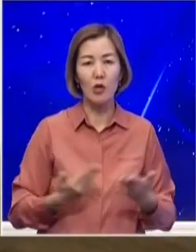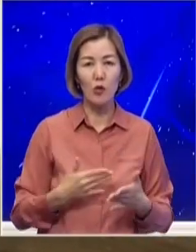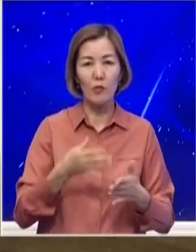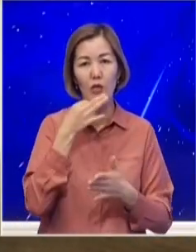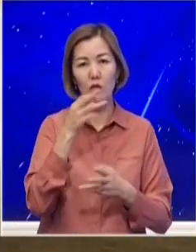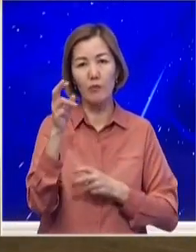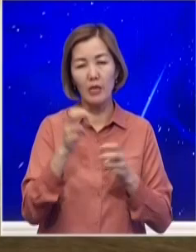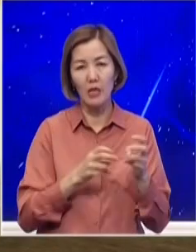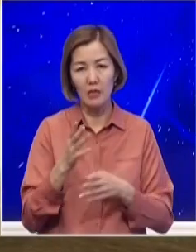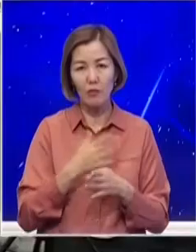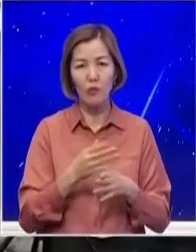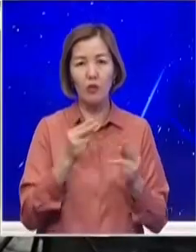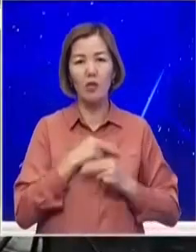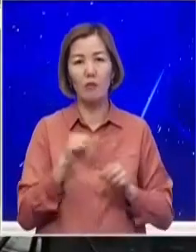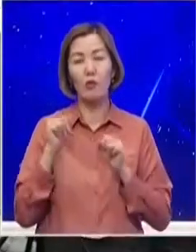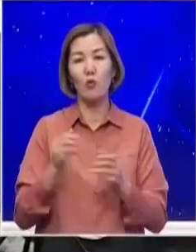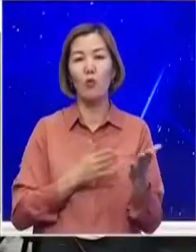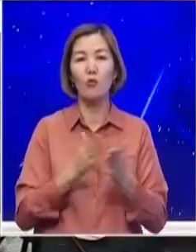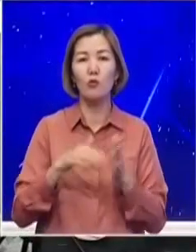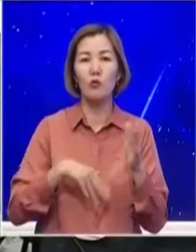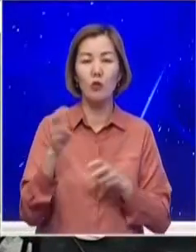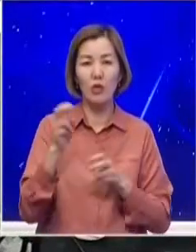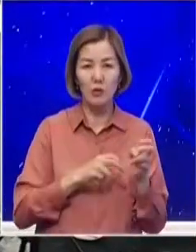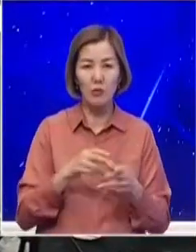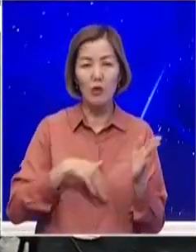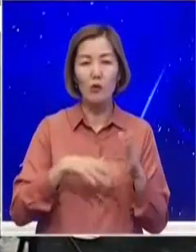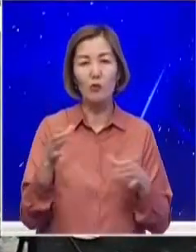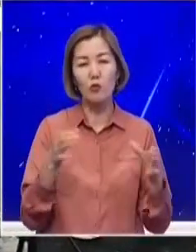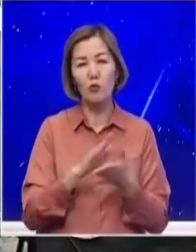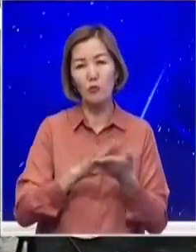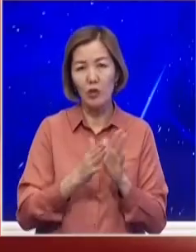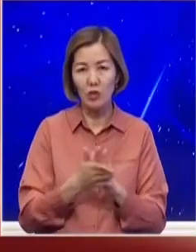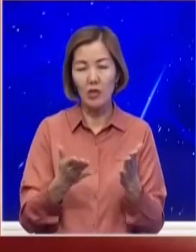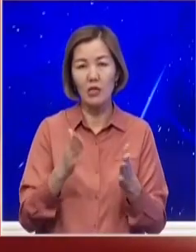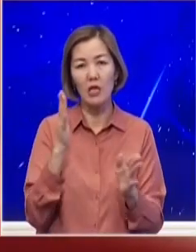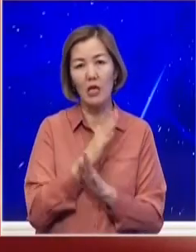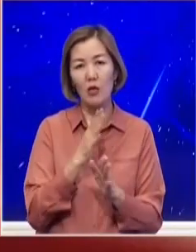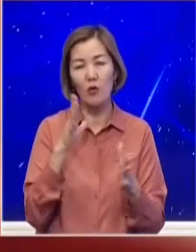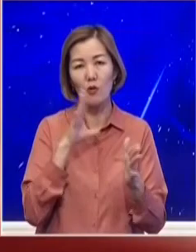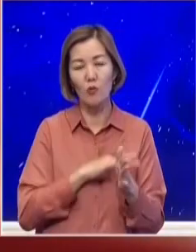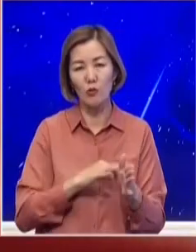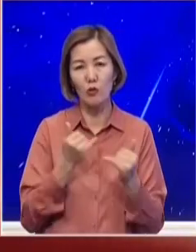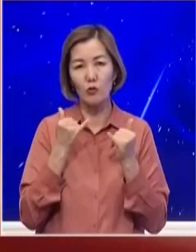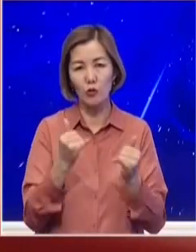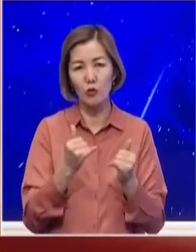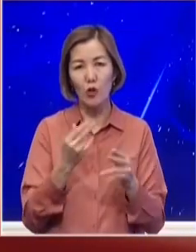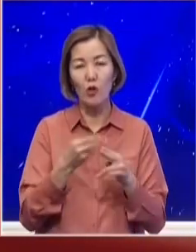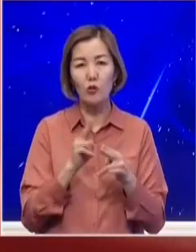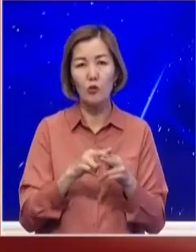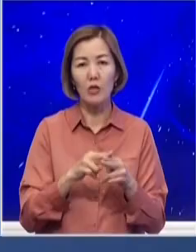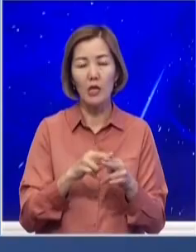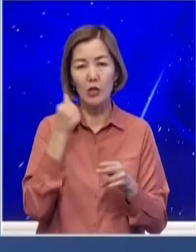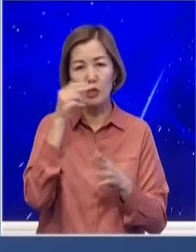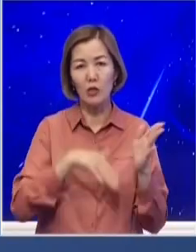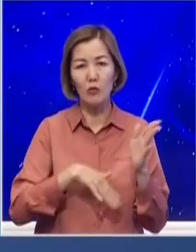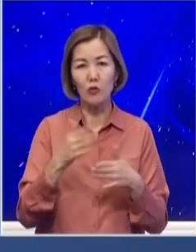жауапты кәсіпорын, еңбекті қорғау саласындағы үздік кәсіпорын, үздік ұжымдық шарт және экологияға қосқан үлесі үшін. Сондай-ақ жылдың